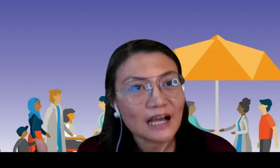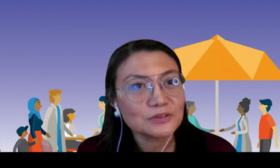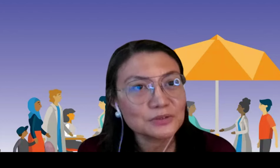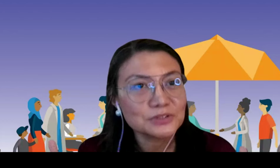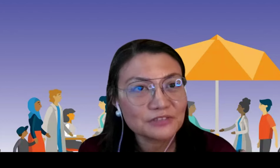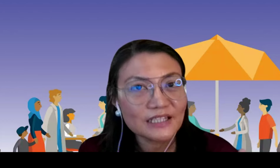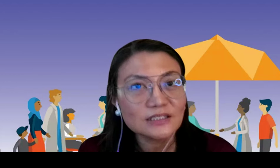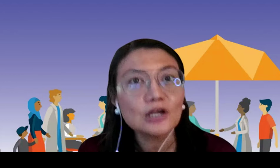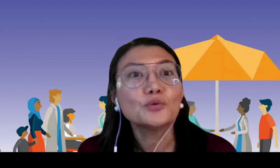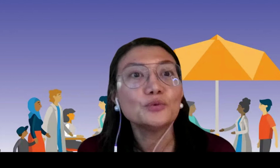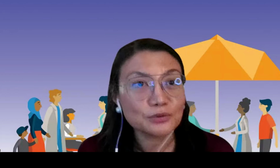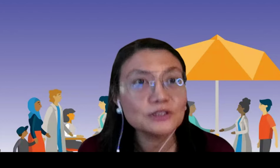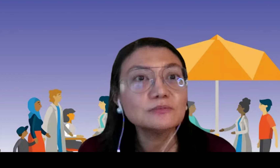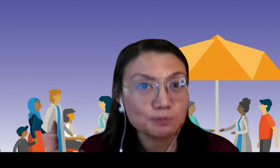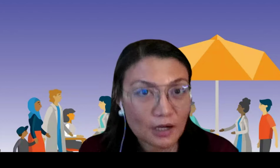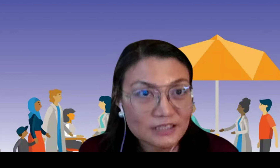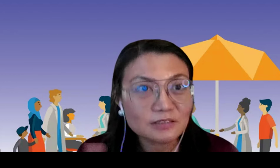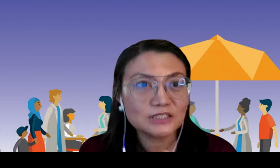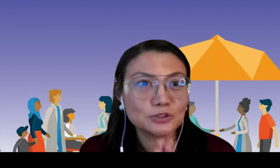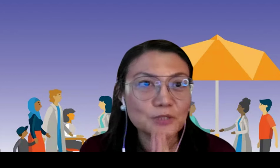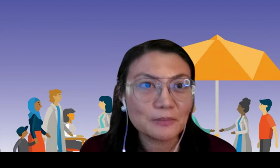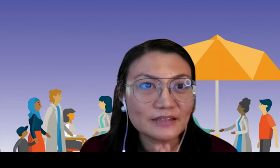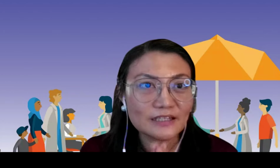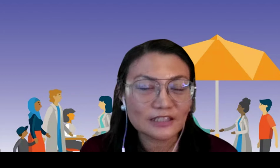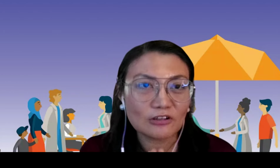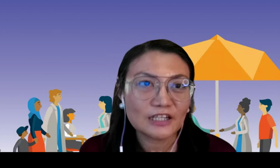de sondage. Ce que nous disons ici, c'est que